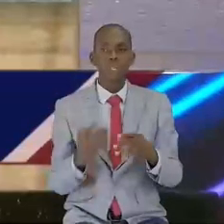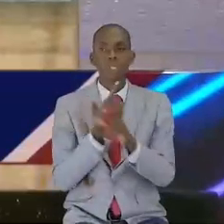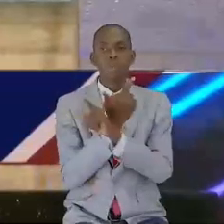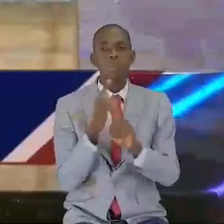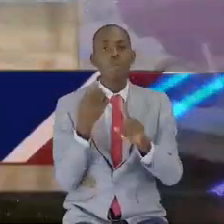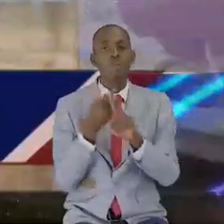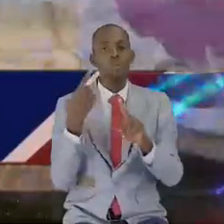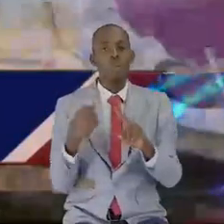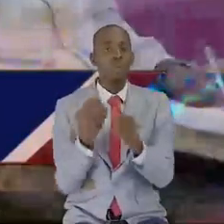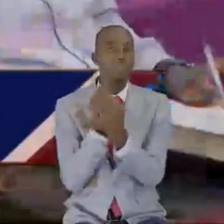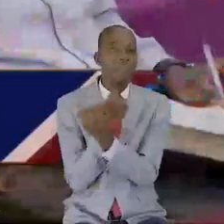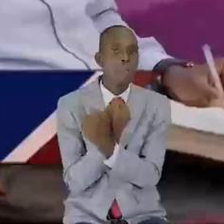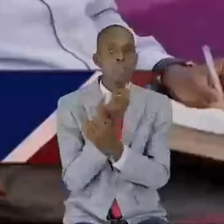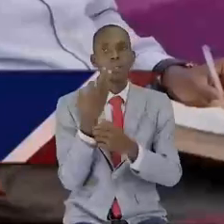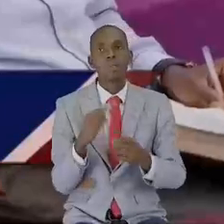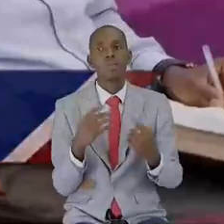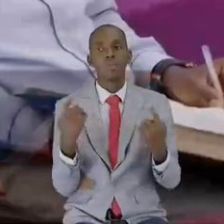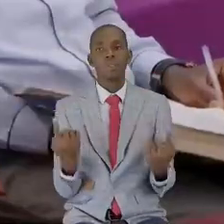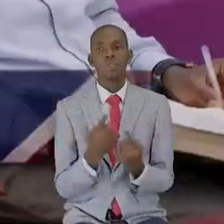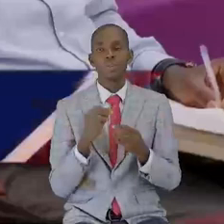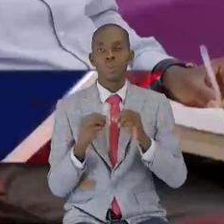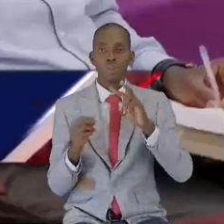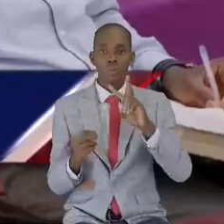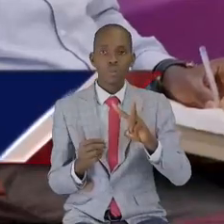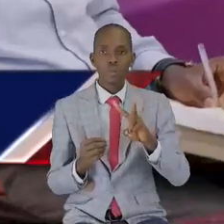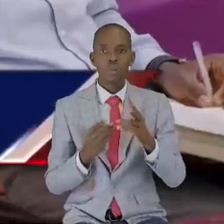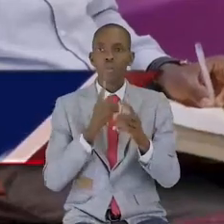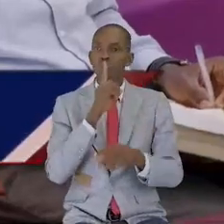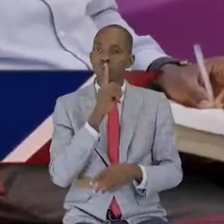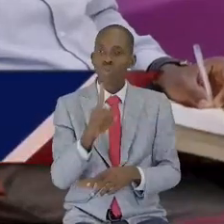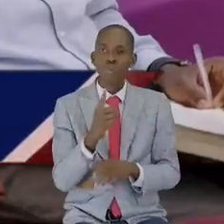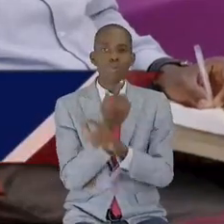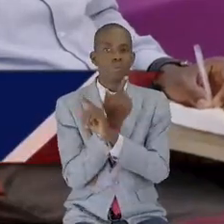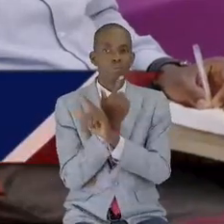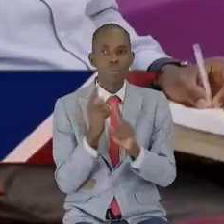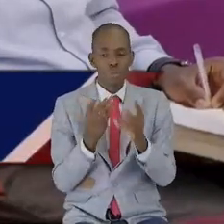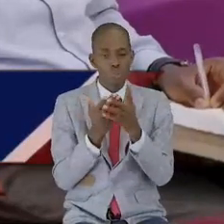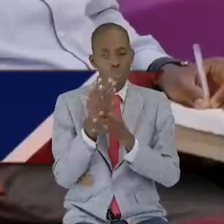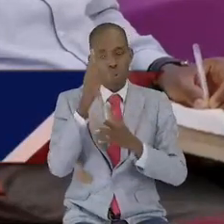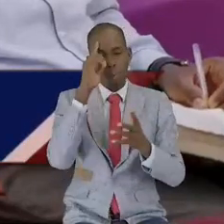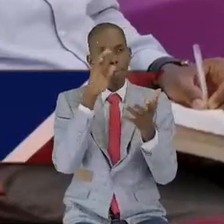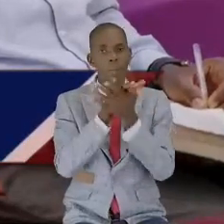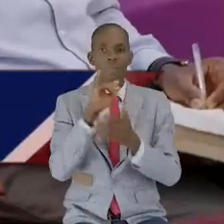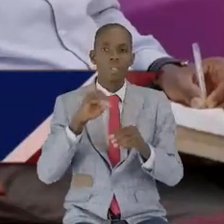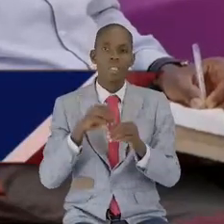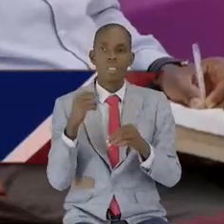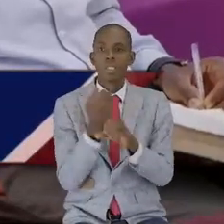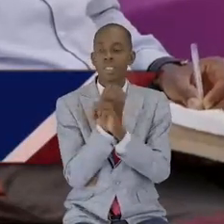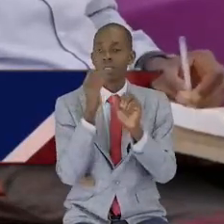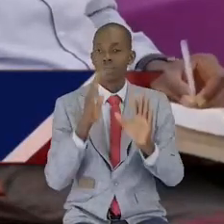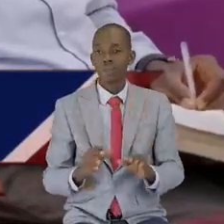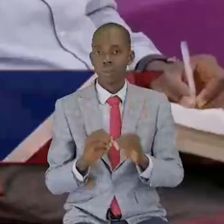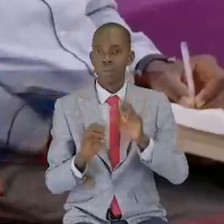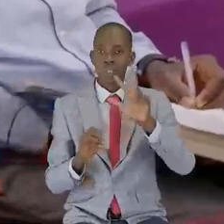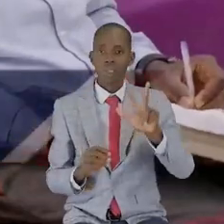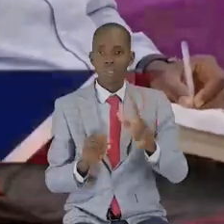du péché. Deuxième élément, la vraie liberté par la foi au Sauveur. Et le troisième élément,